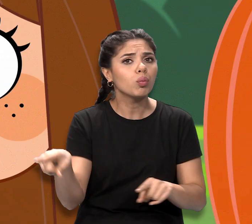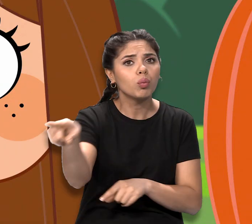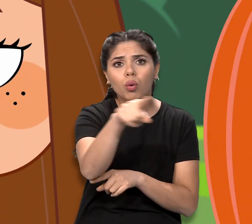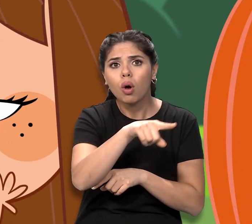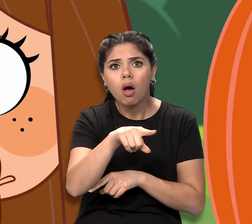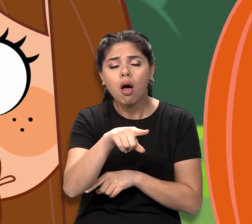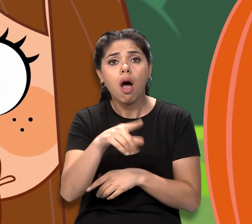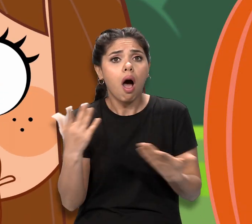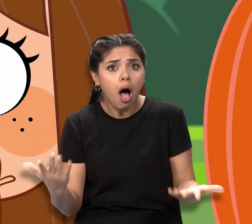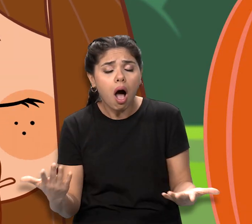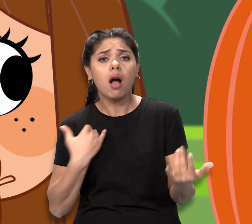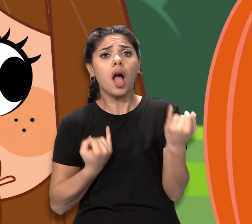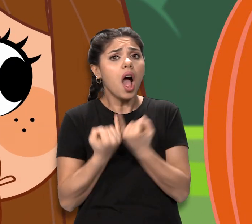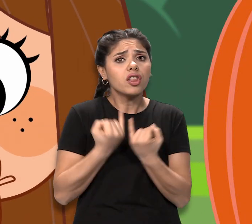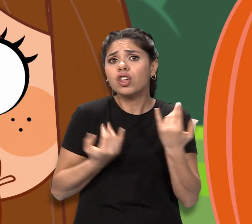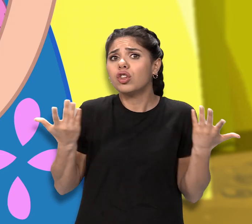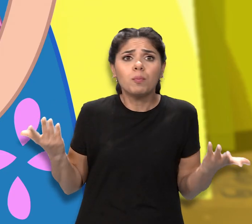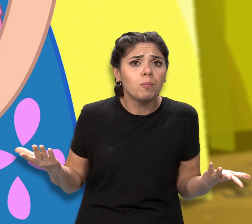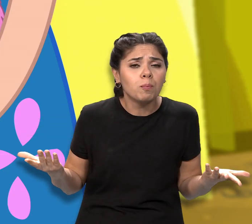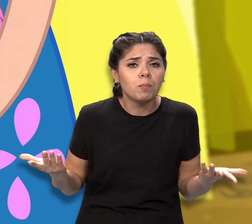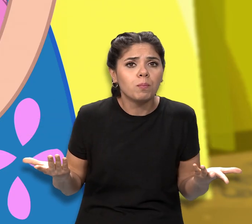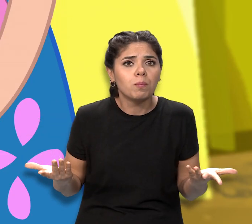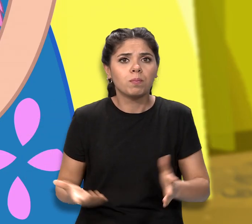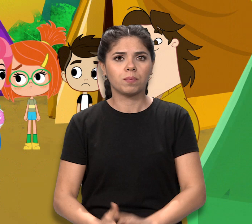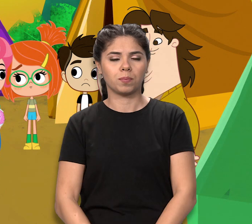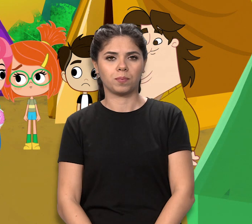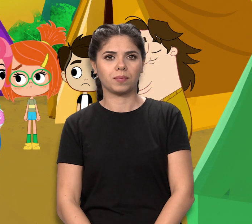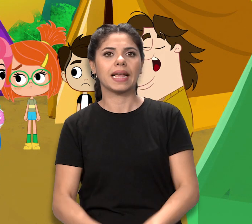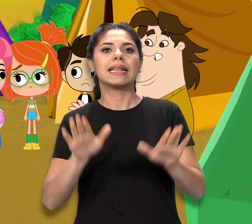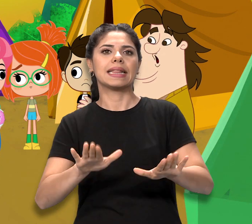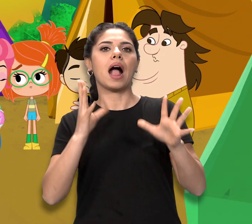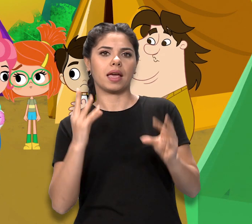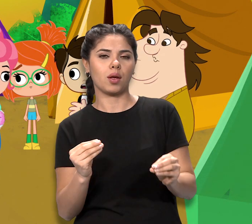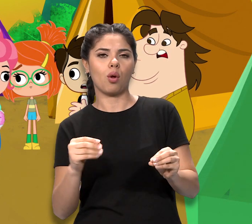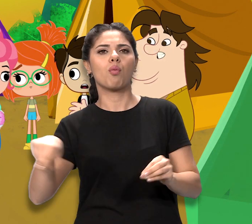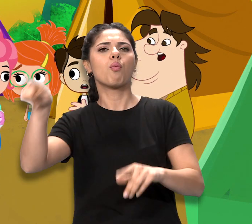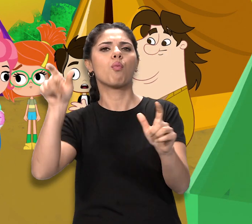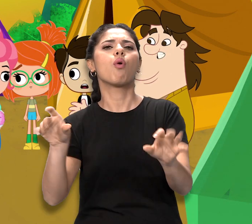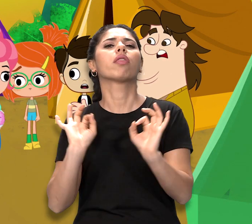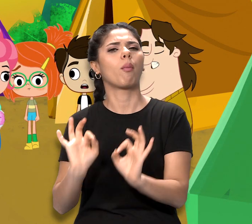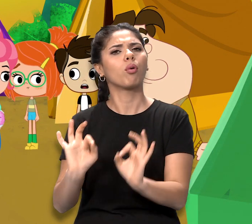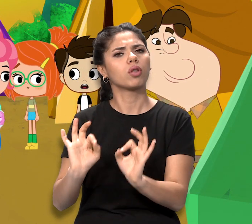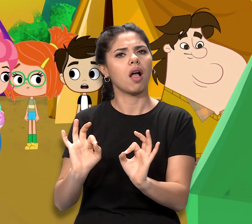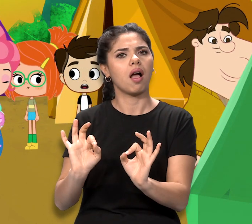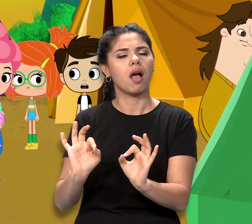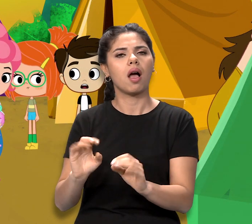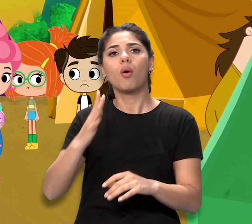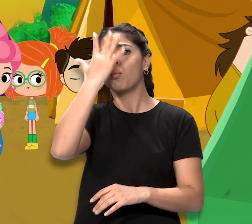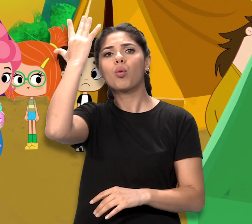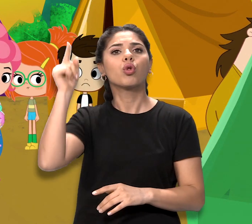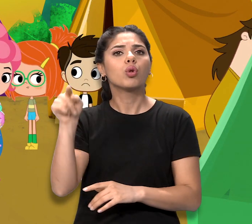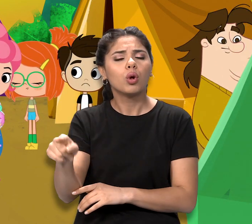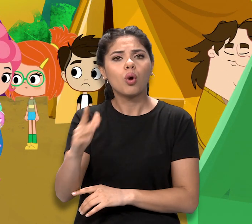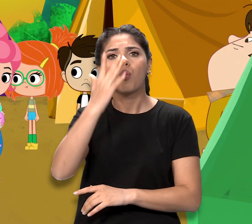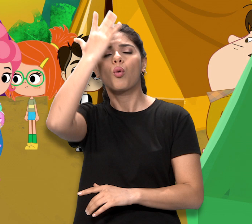mü? Olamaz kardeşim. Bak bak bak. Sakin olun. Ah, ah, buralarda bir yerlerdedir.